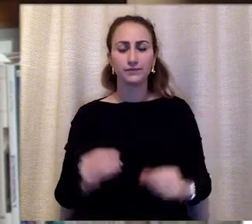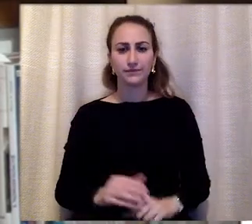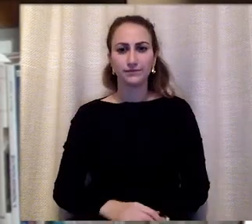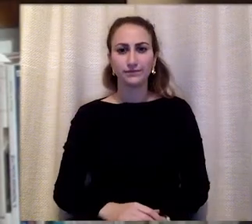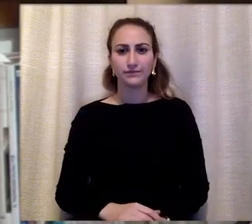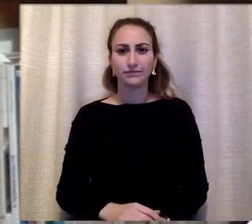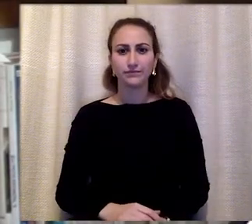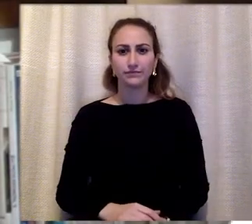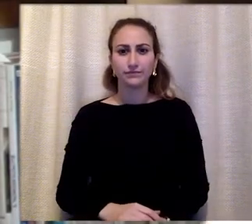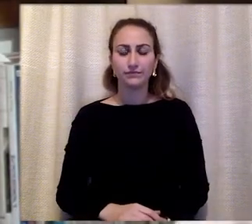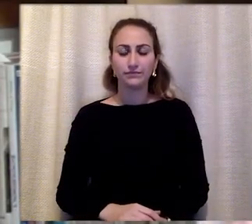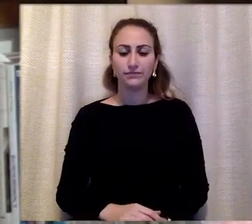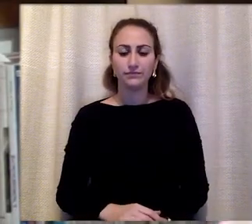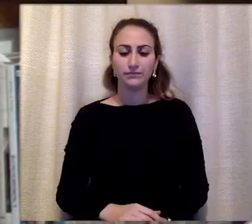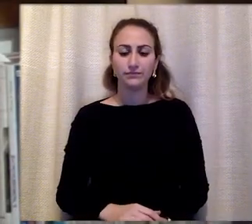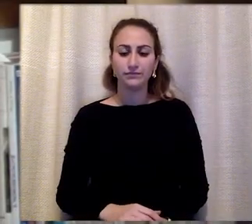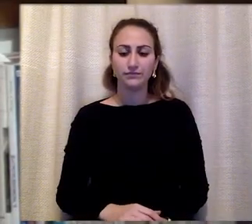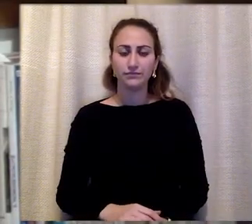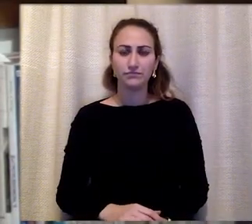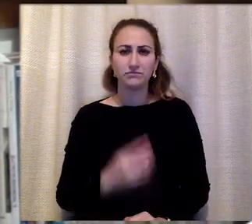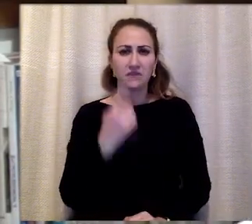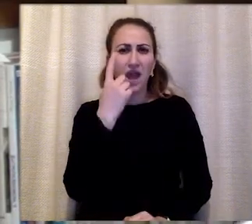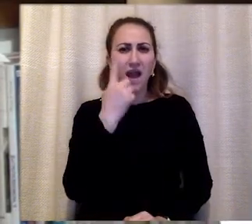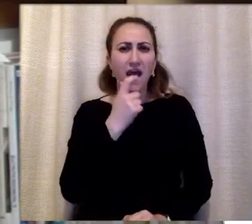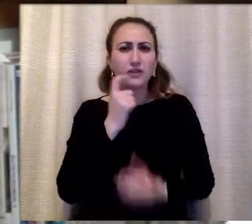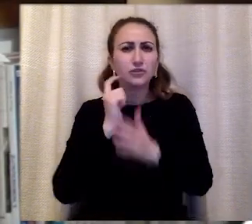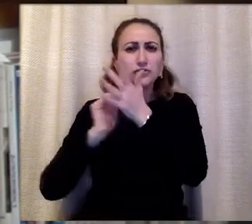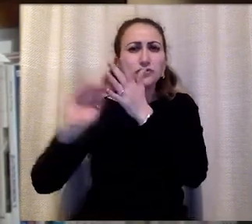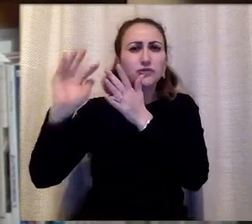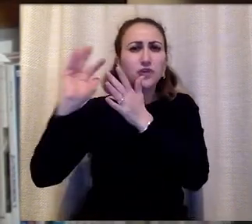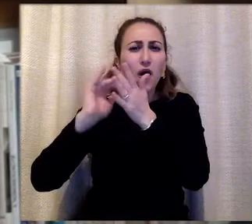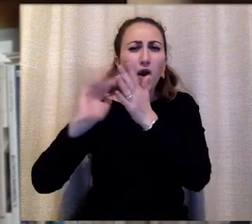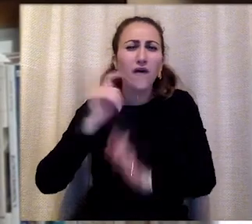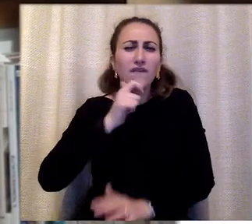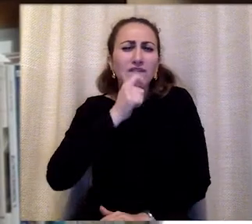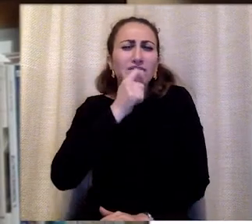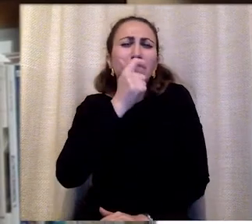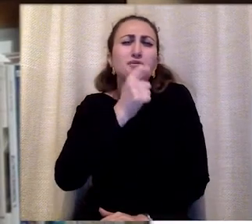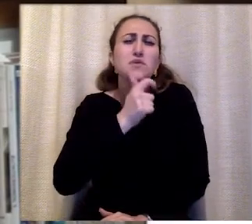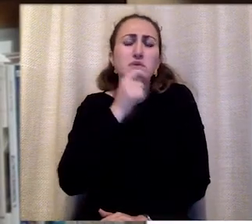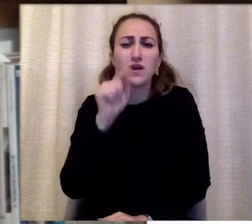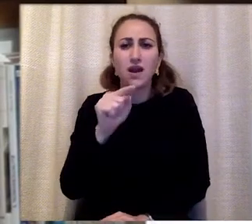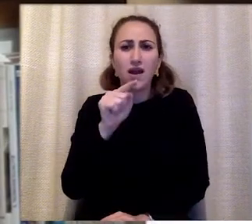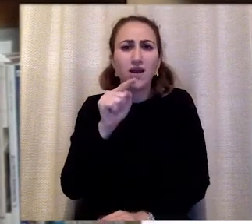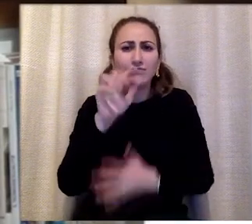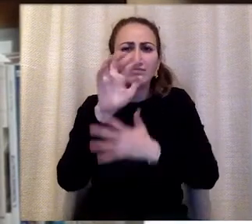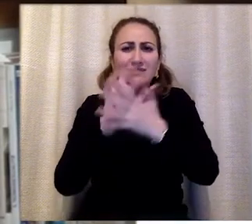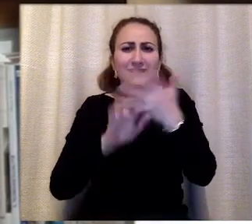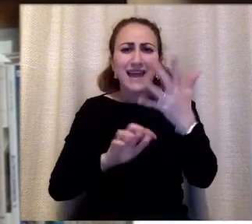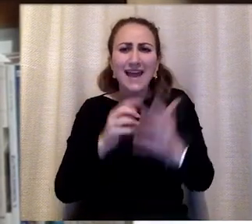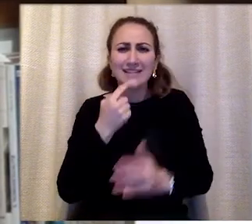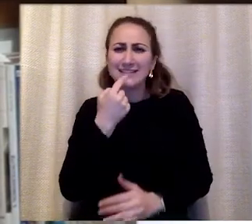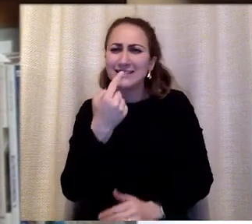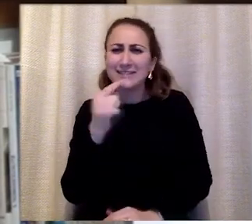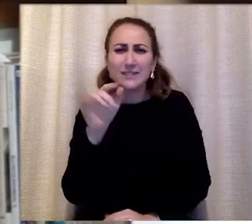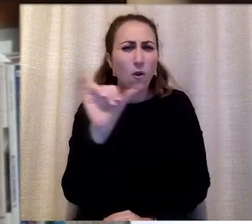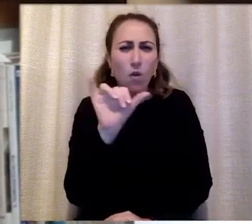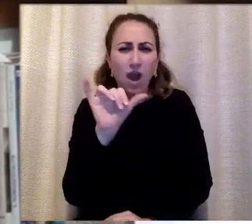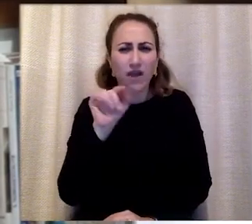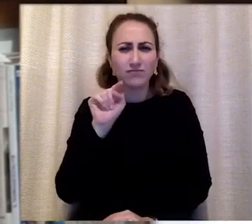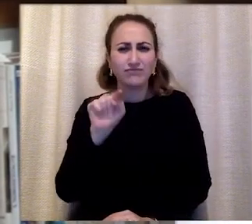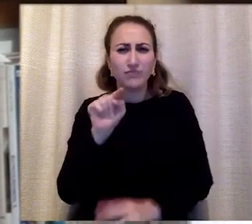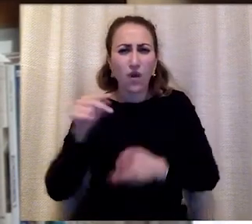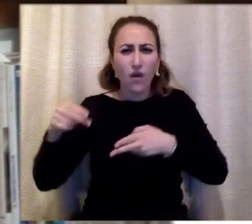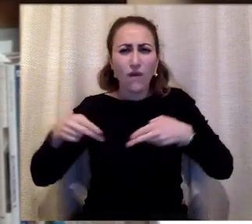J'aime beaucoup ce vieux chant qui parle du fleuve de Dieu. Il est un fleuve